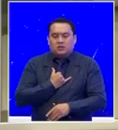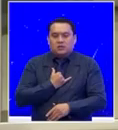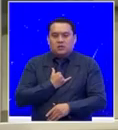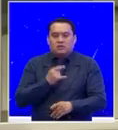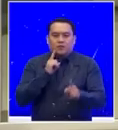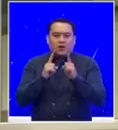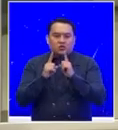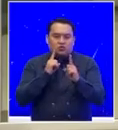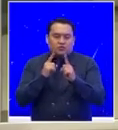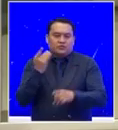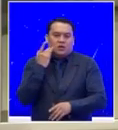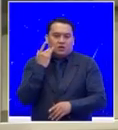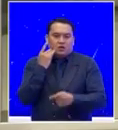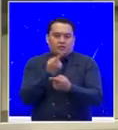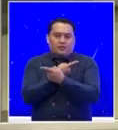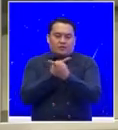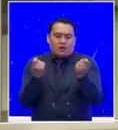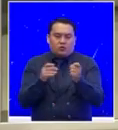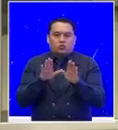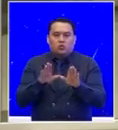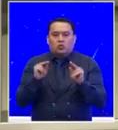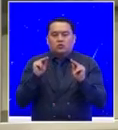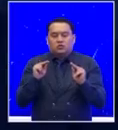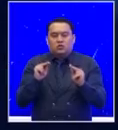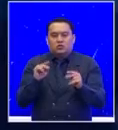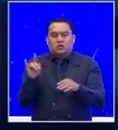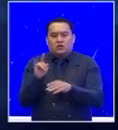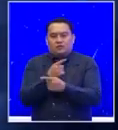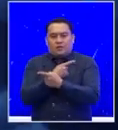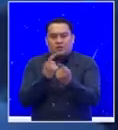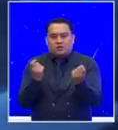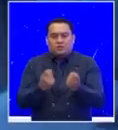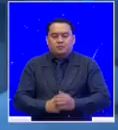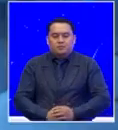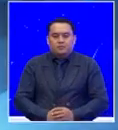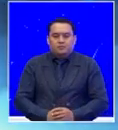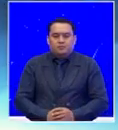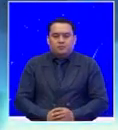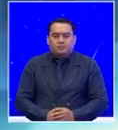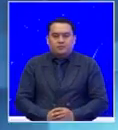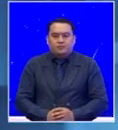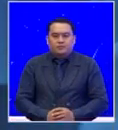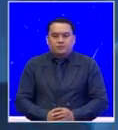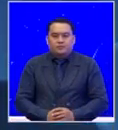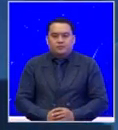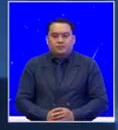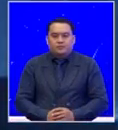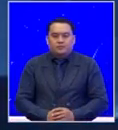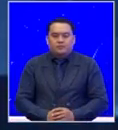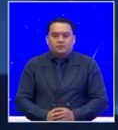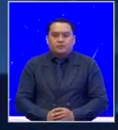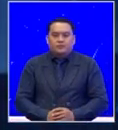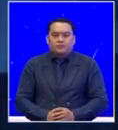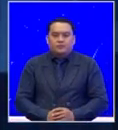Мы всегда распространяем только достоверную информацию. Азат Жумаханов, Жаслан Шинкенже, телекомпания ЖТСО,